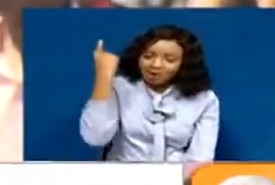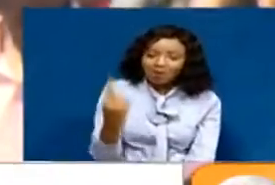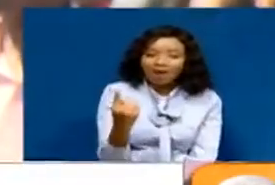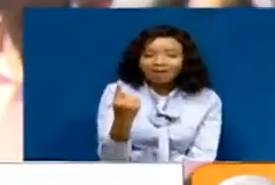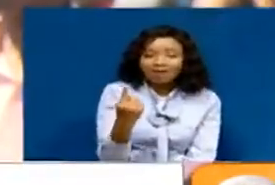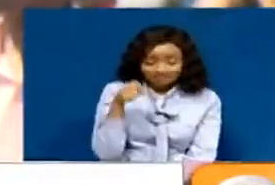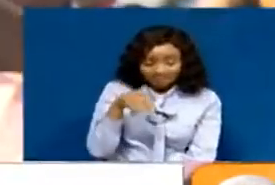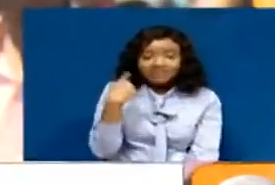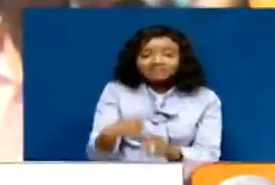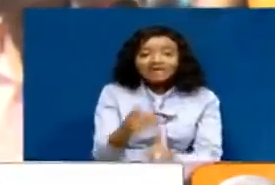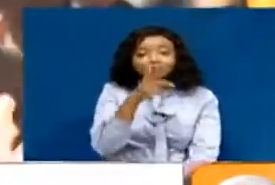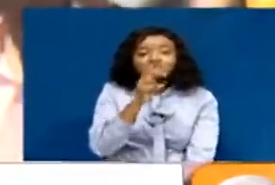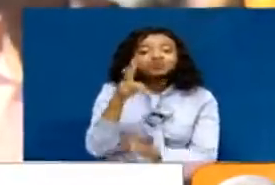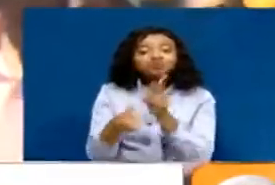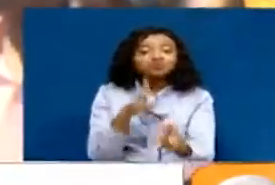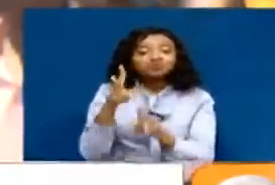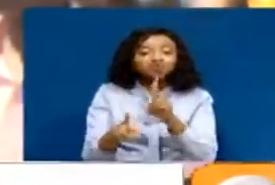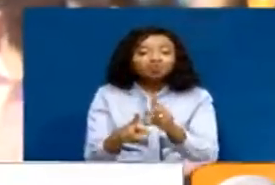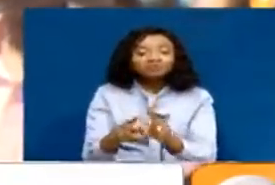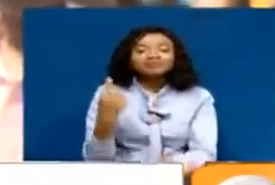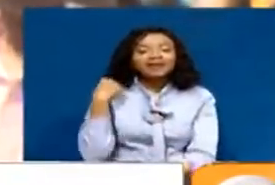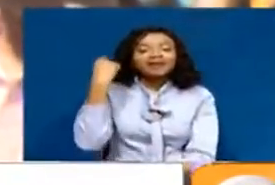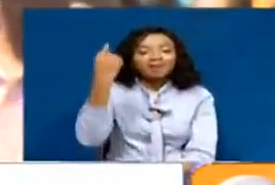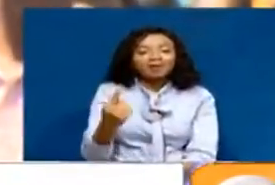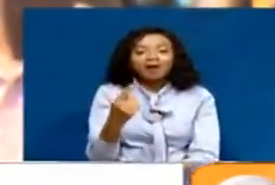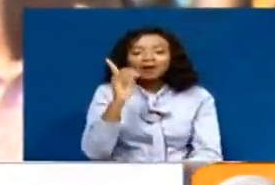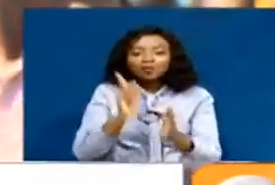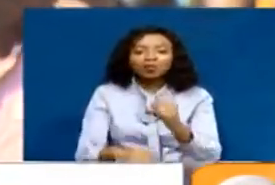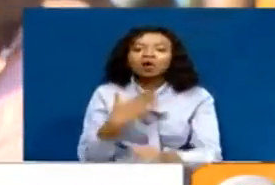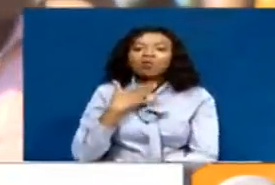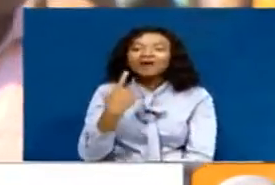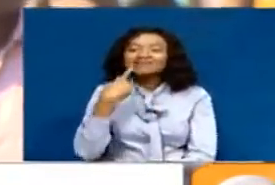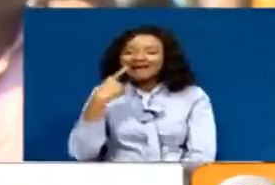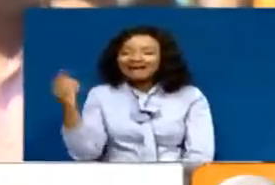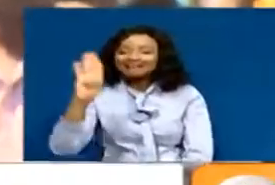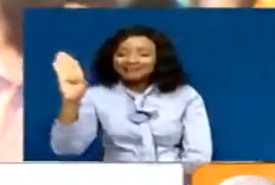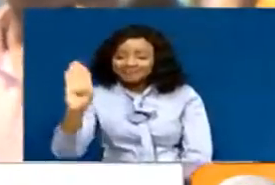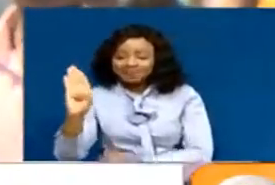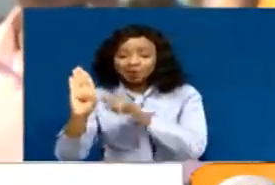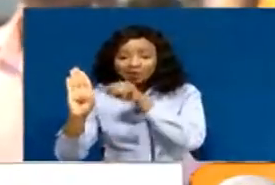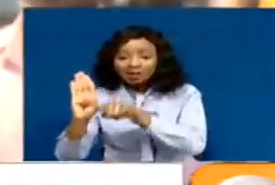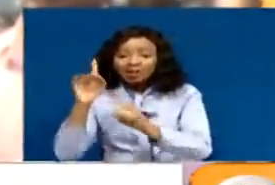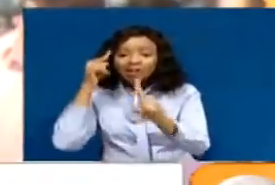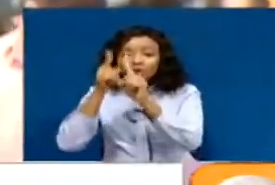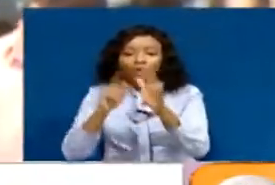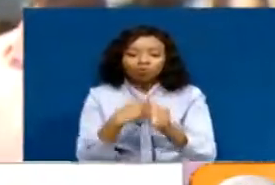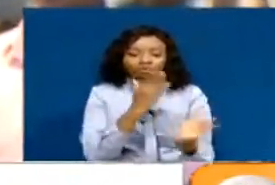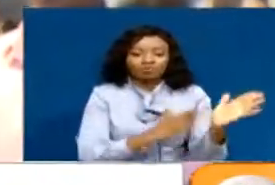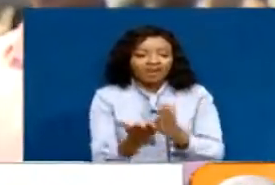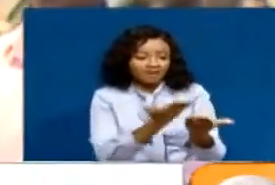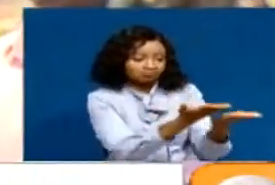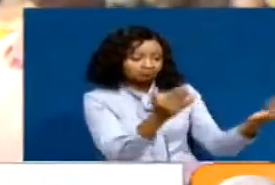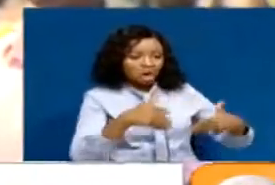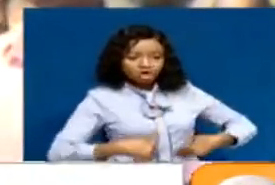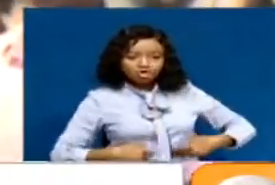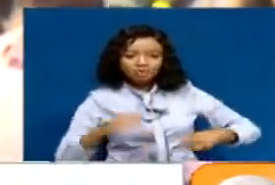mwaka gani? Mwaka huu. Ni kuweka bilioni 100 kupanga ajira ya hawa